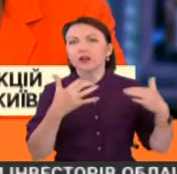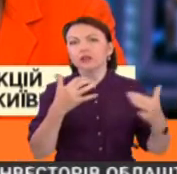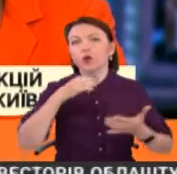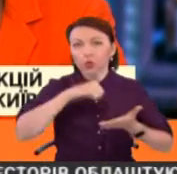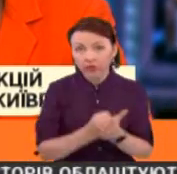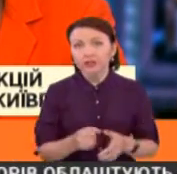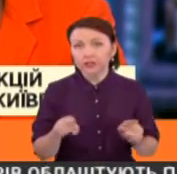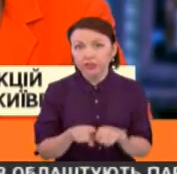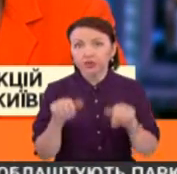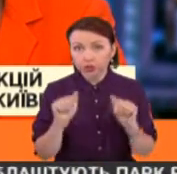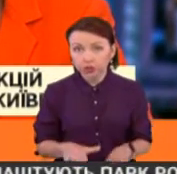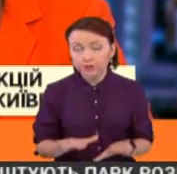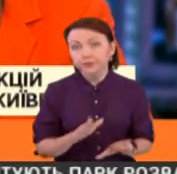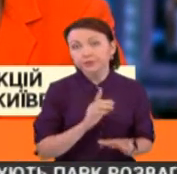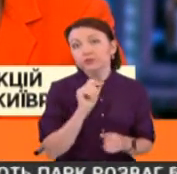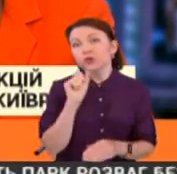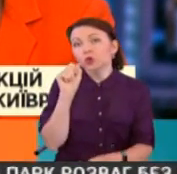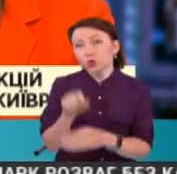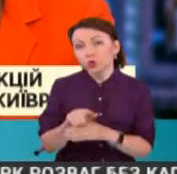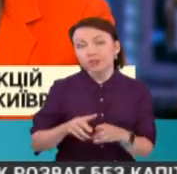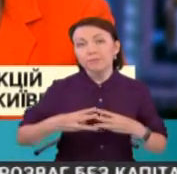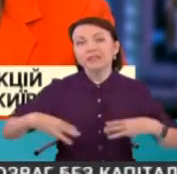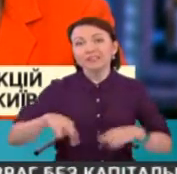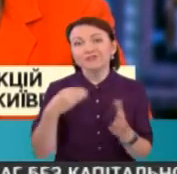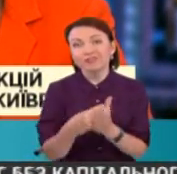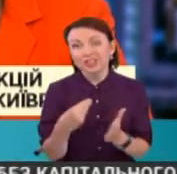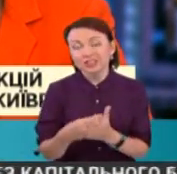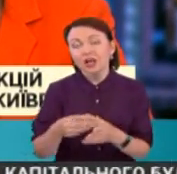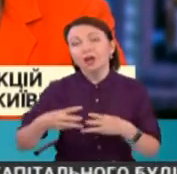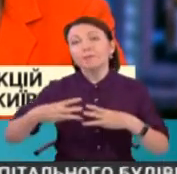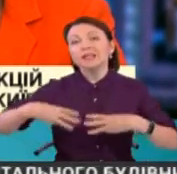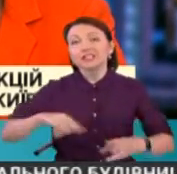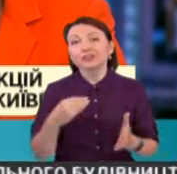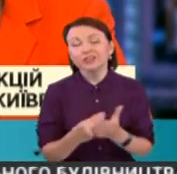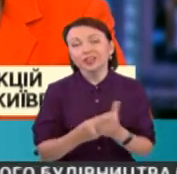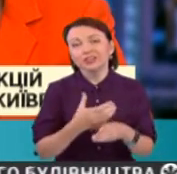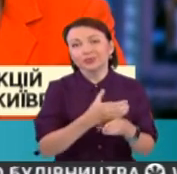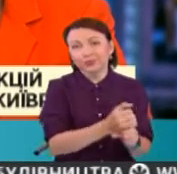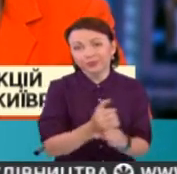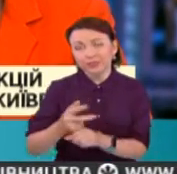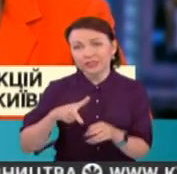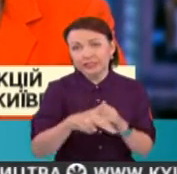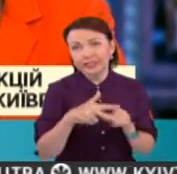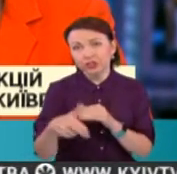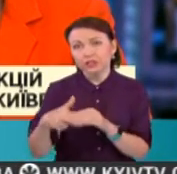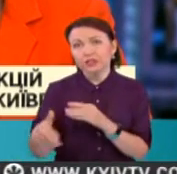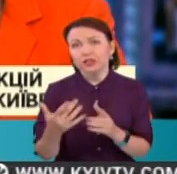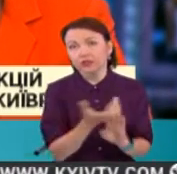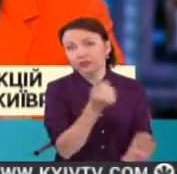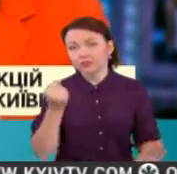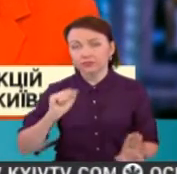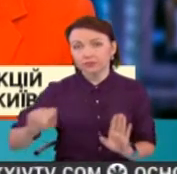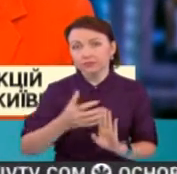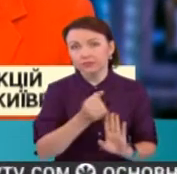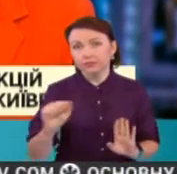таке рішення, дасть доручення Мінфіну, Мінфін зріже з інших статей і віддасть сюди. Ну, це техніка,